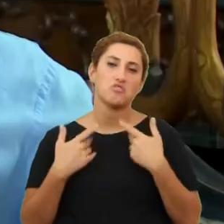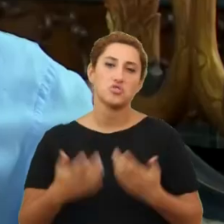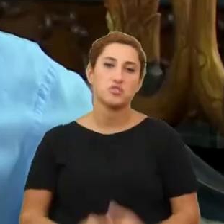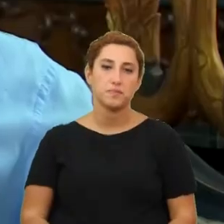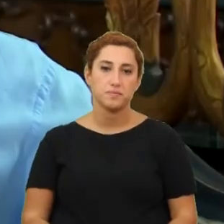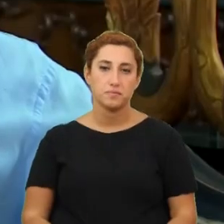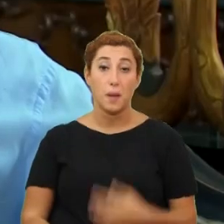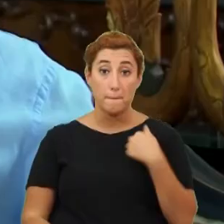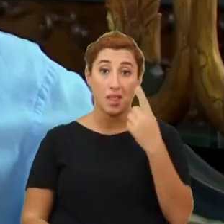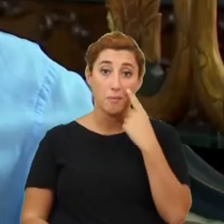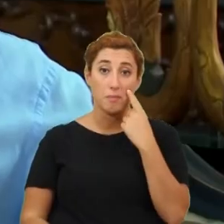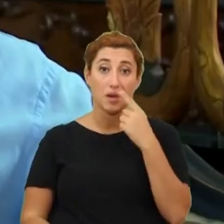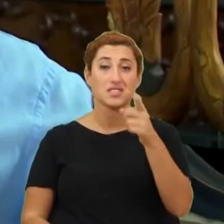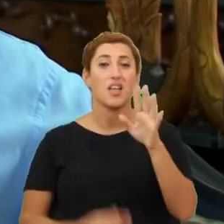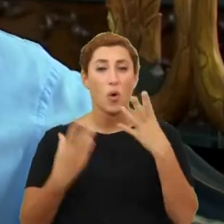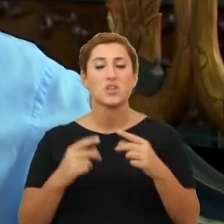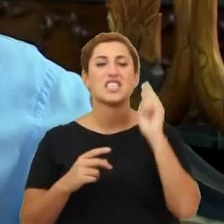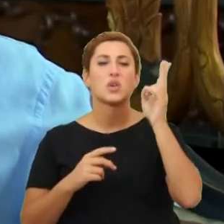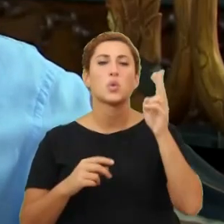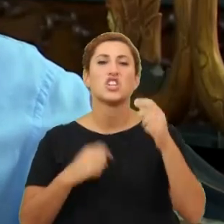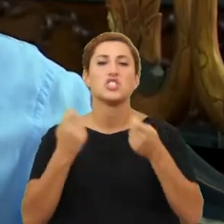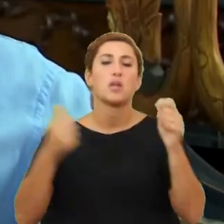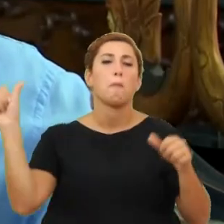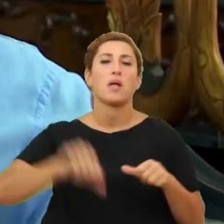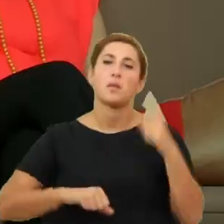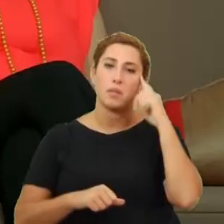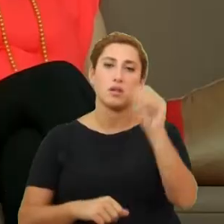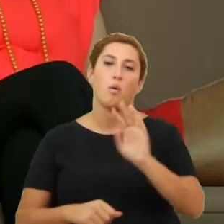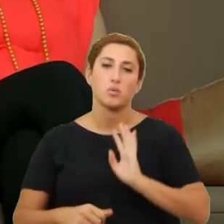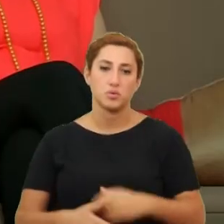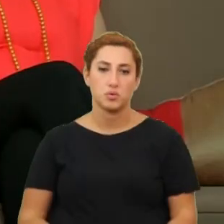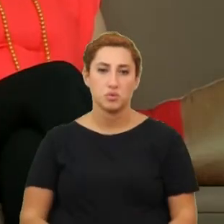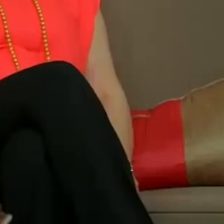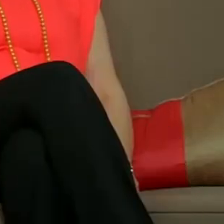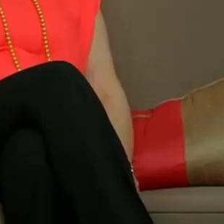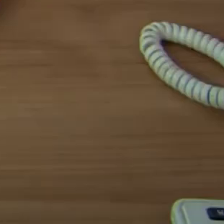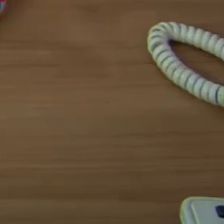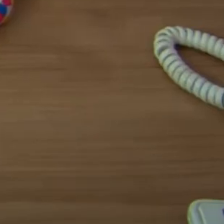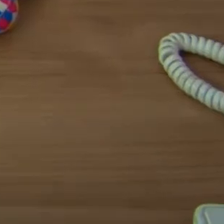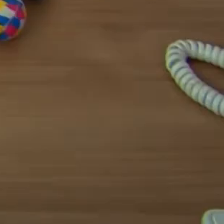Bana bak, sana kalsa iki günde batırırsın şirketi haberin olsun.